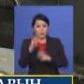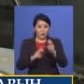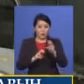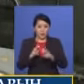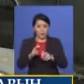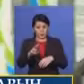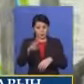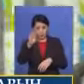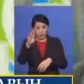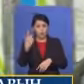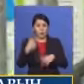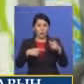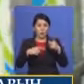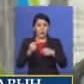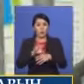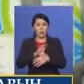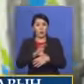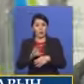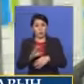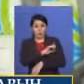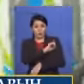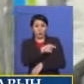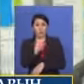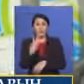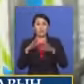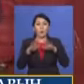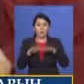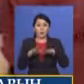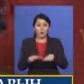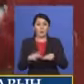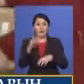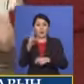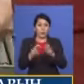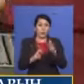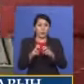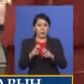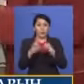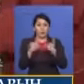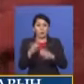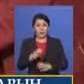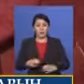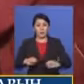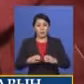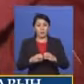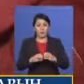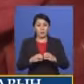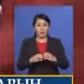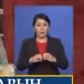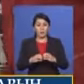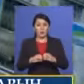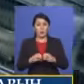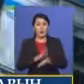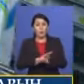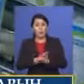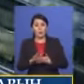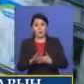серіктестігі елімізде сүт өндеуден қуаттылығы жағынан екінші орында тұрған кәсіпорын. Бүгінгі күні серіктестік ультрапастерленген